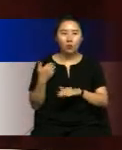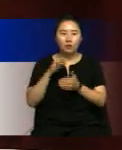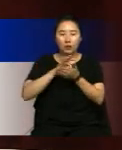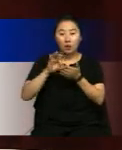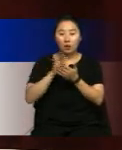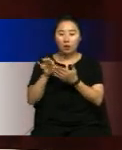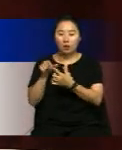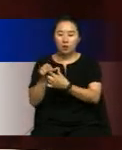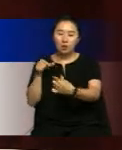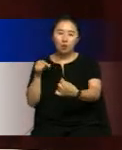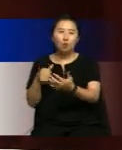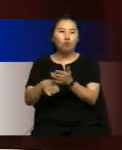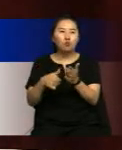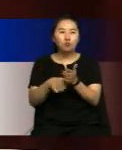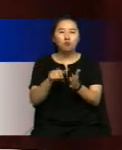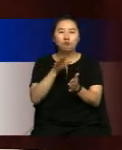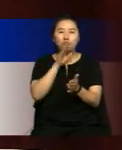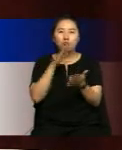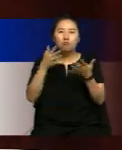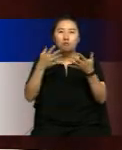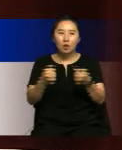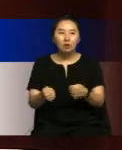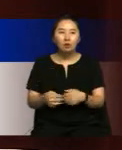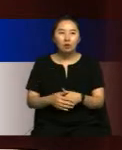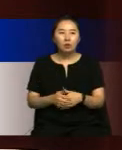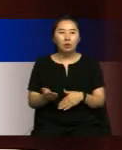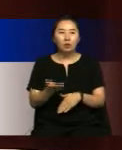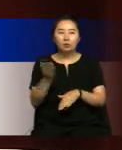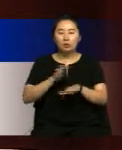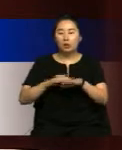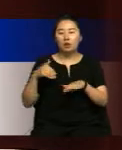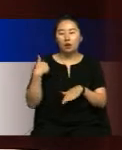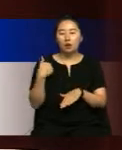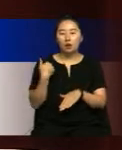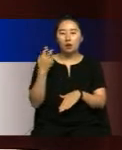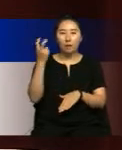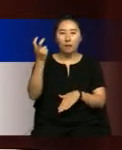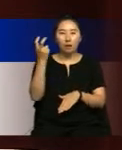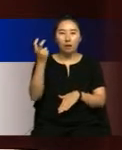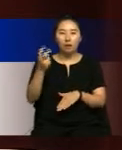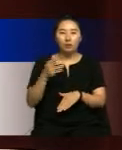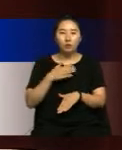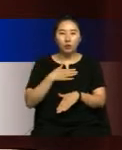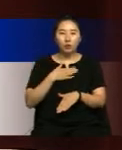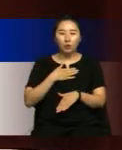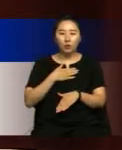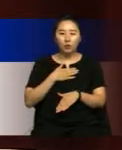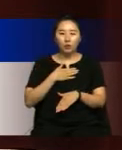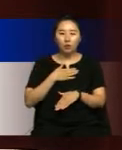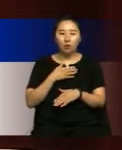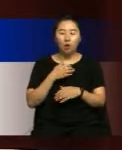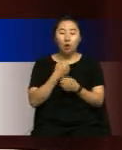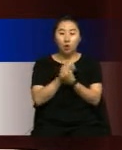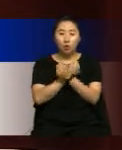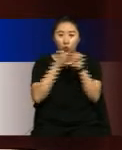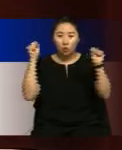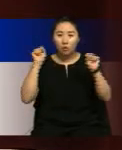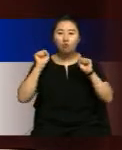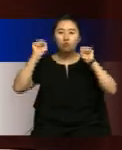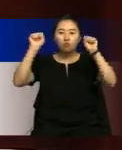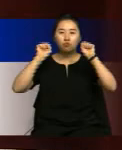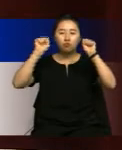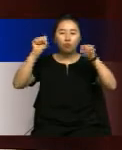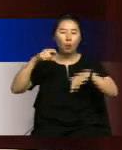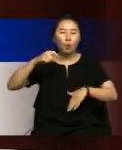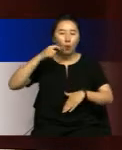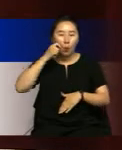사용한 일본 제품들이 정말 많이 있습니다. 여러분도 잘 모르셨을 겁니다. 저는 독립운동은